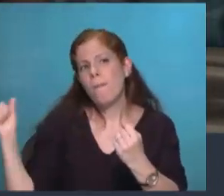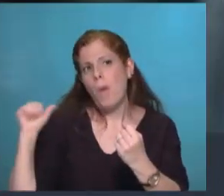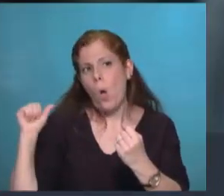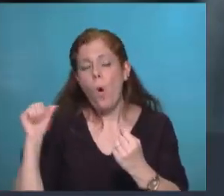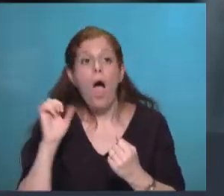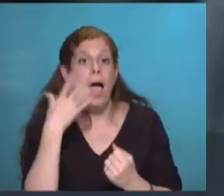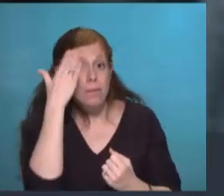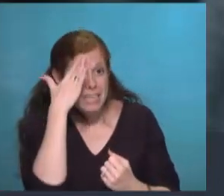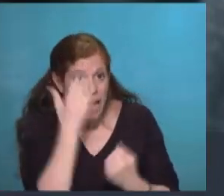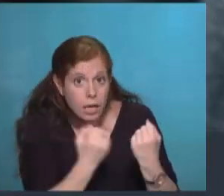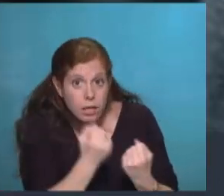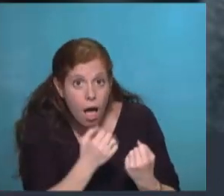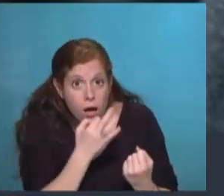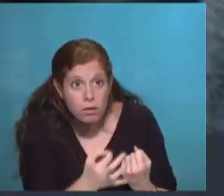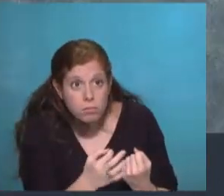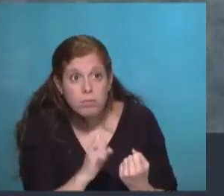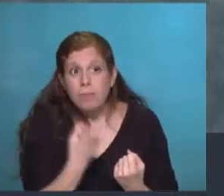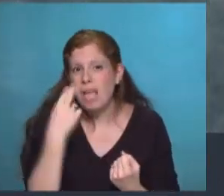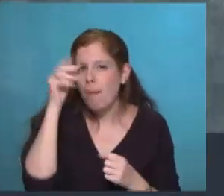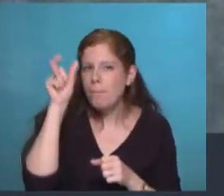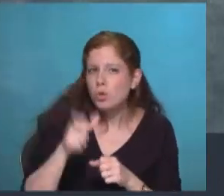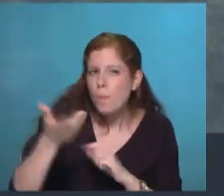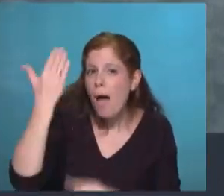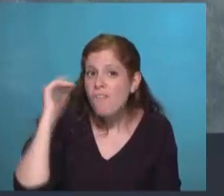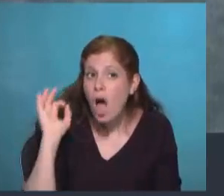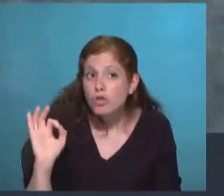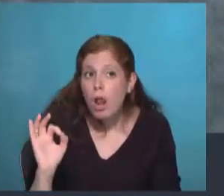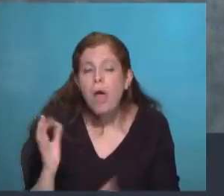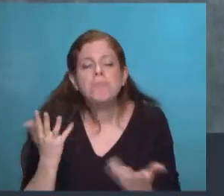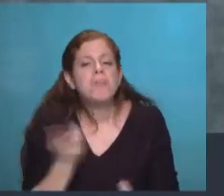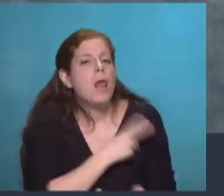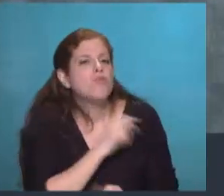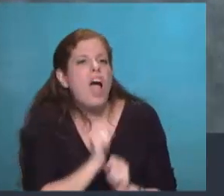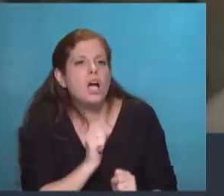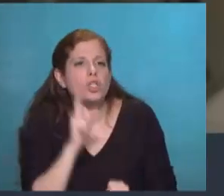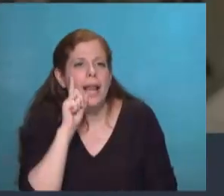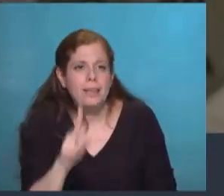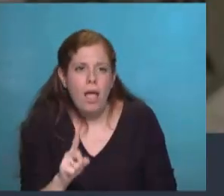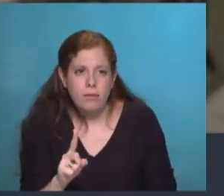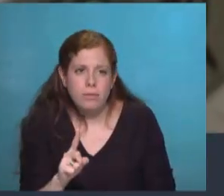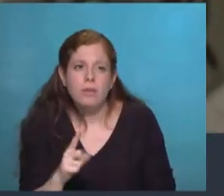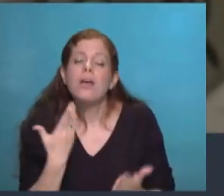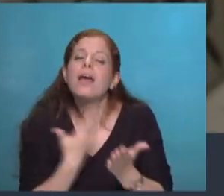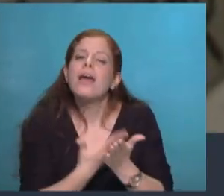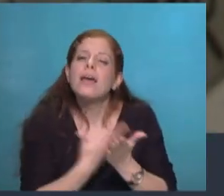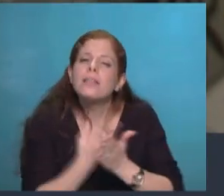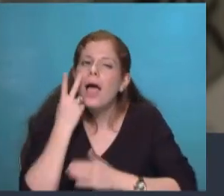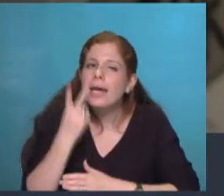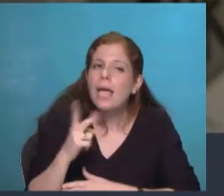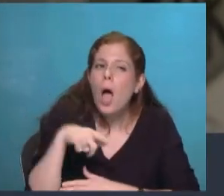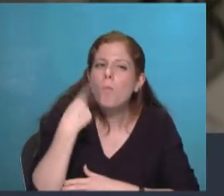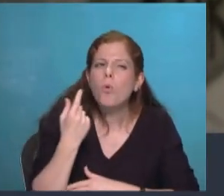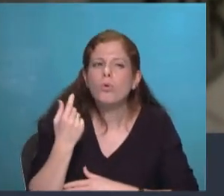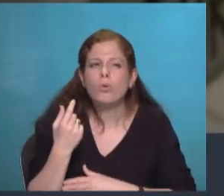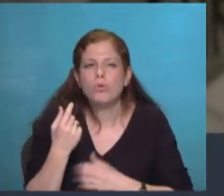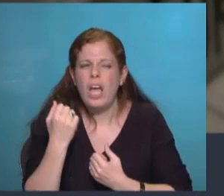הכירה את הנהג? האם היה זה מישהו מעברה? למשטרה היה קשה אז לדעת. עדי הראייה ציינו את ההתנהלות המוזרה